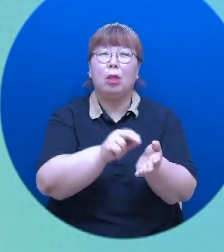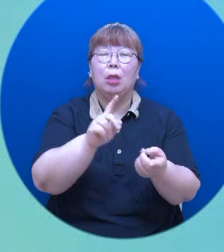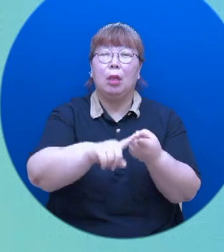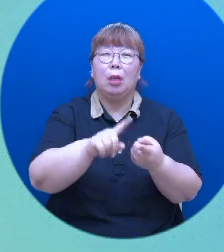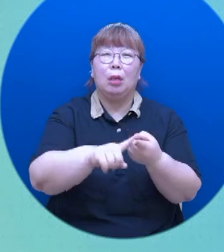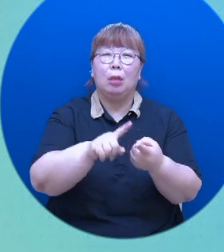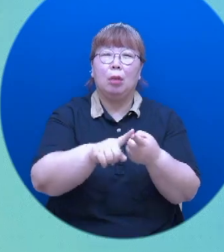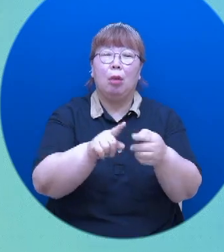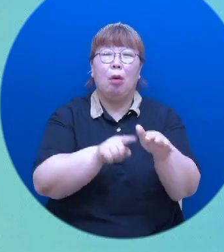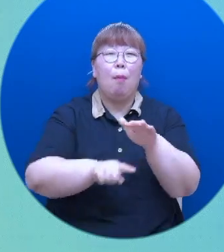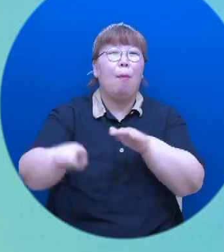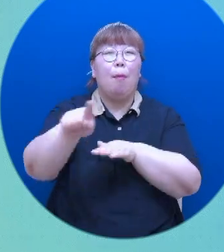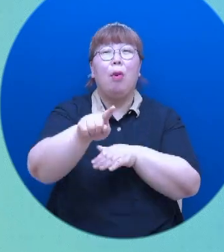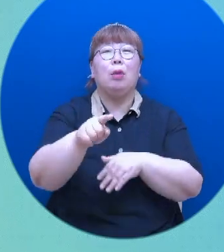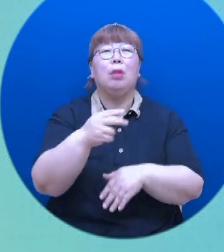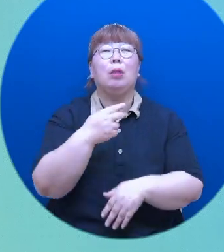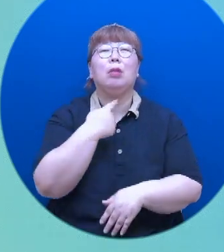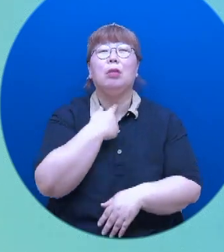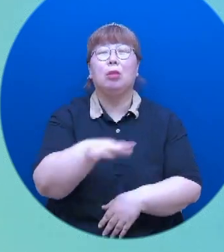벗어난 적이 없어요.